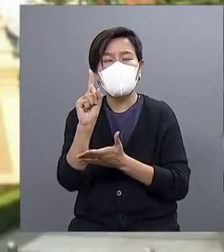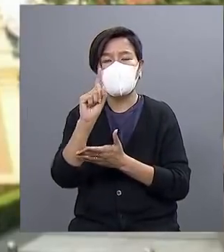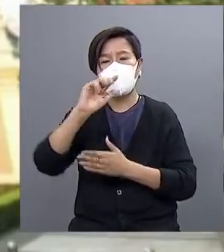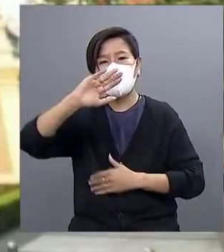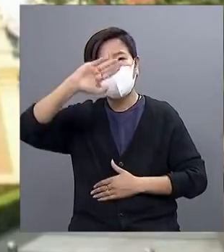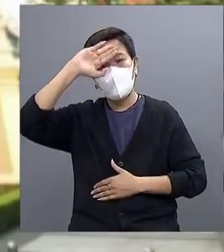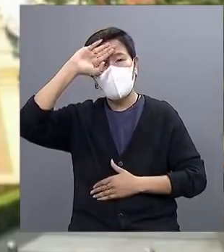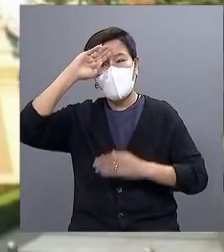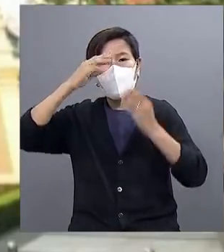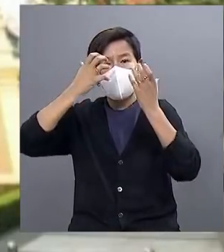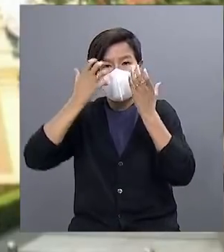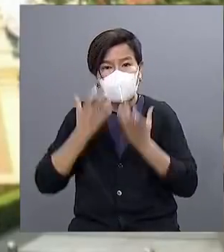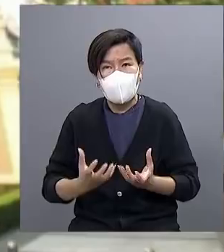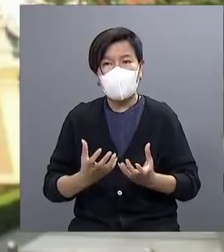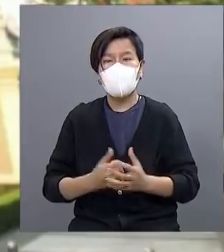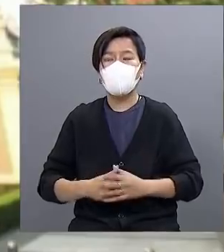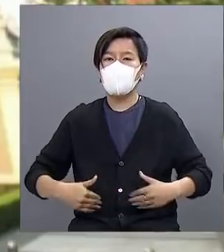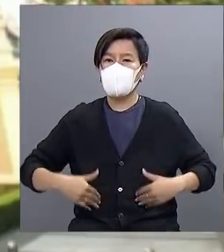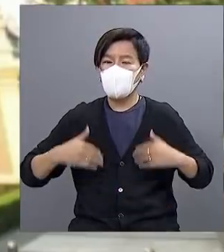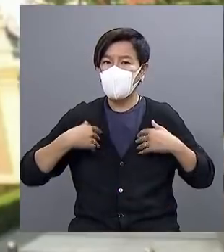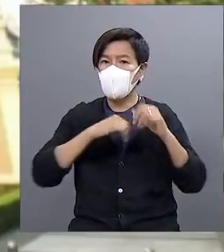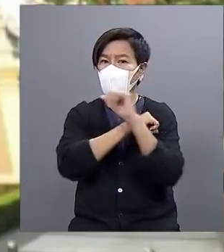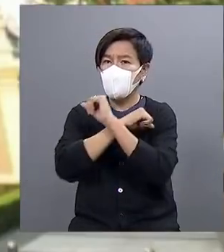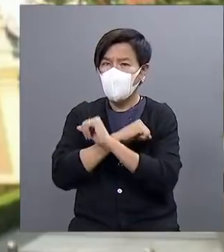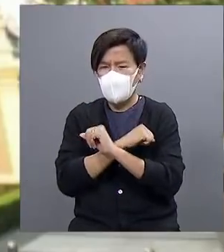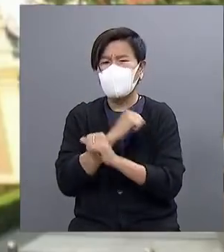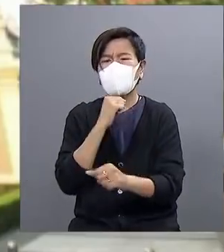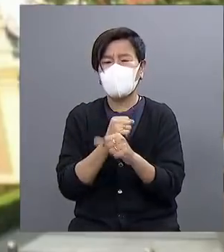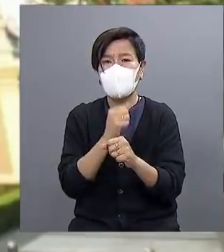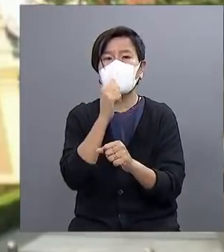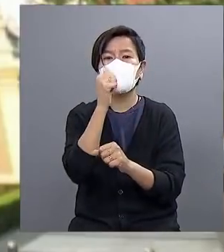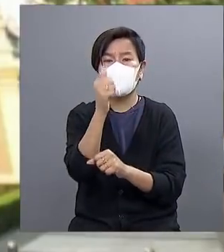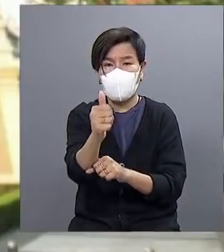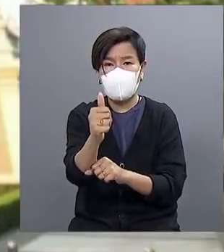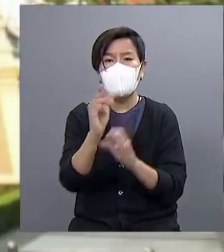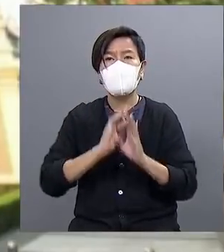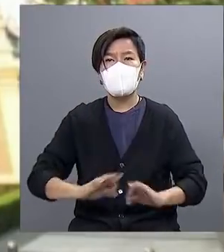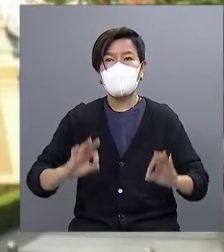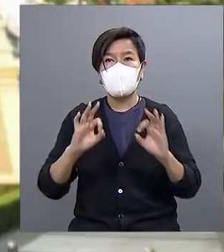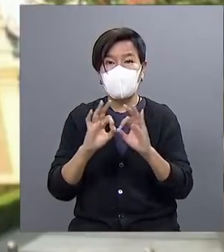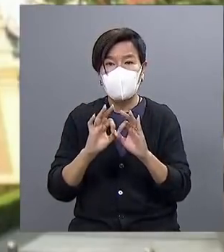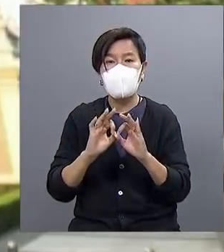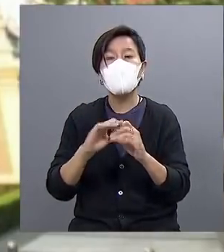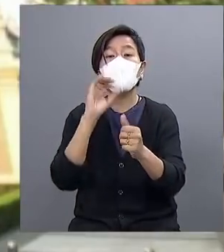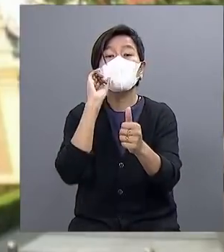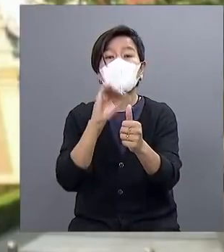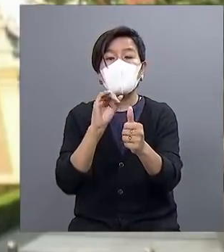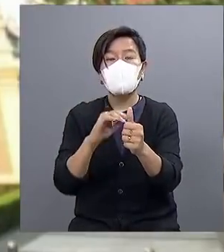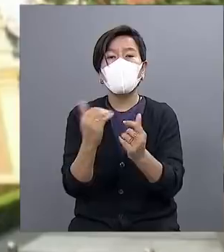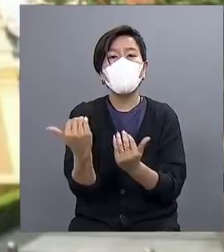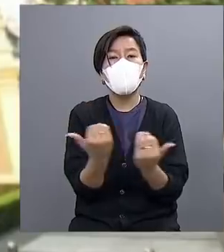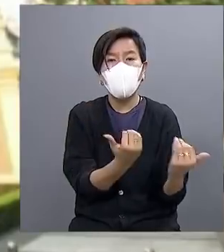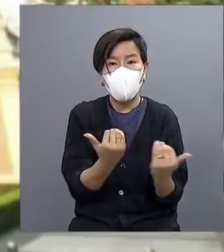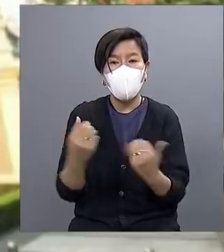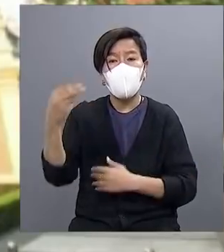เข้าโรงเรียนได้อย่างมากทีเดียวไปนั้นผมคิดว่าเพื่อให้เกิดลูกหลานเนี่ยอยู่ใช้ชีวิตในสังคมมีการศึกษาที่